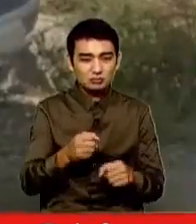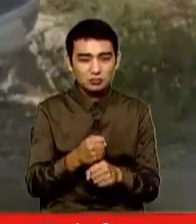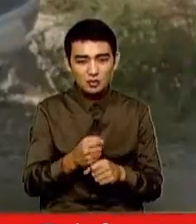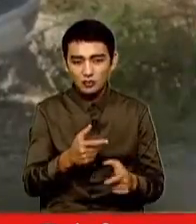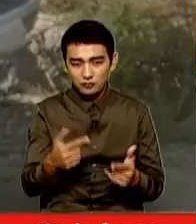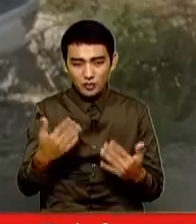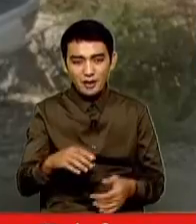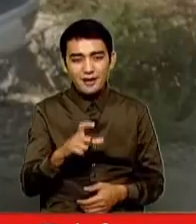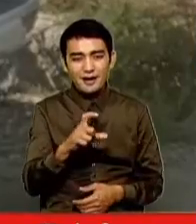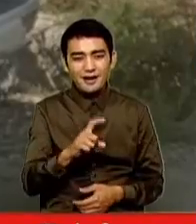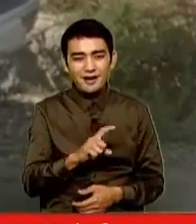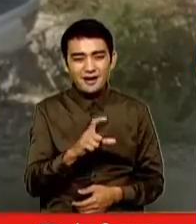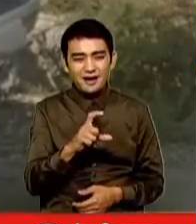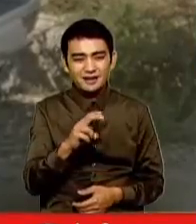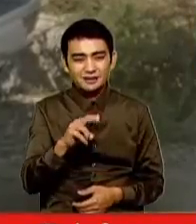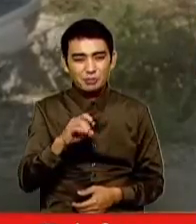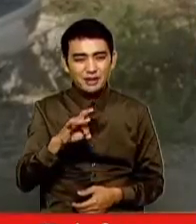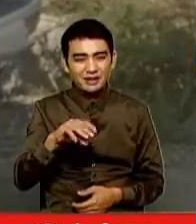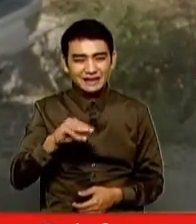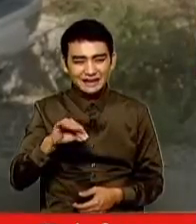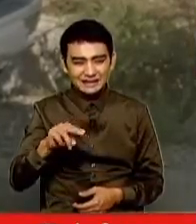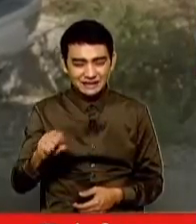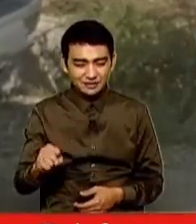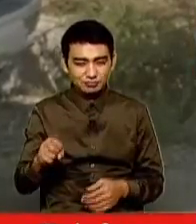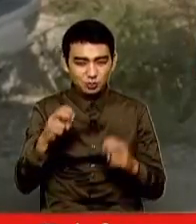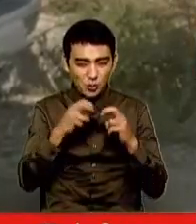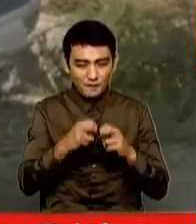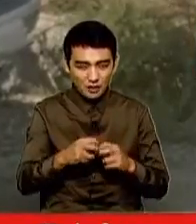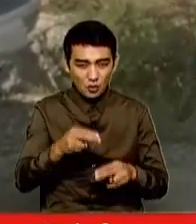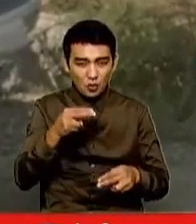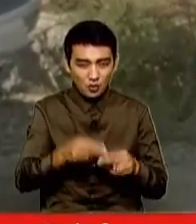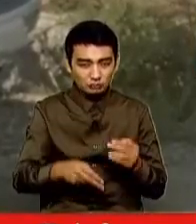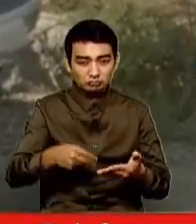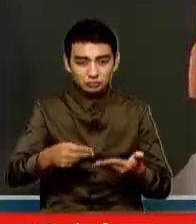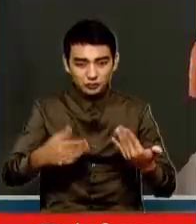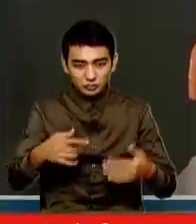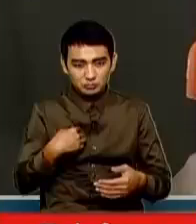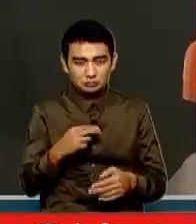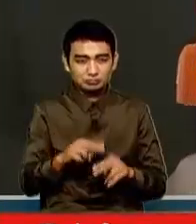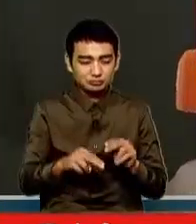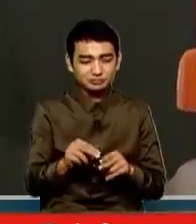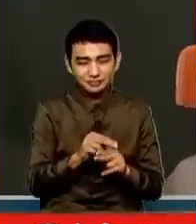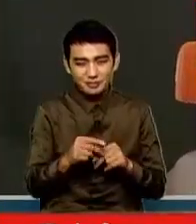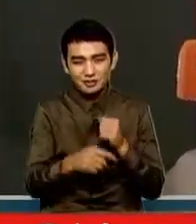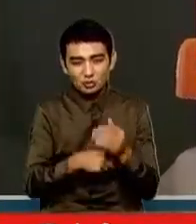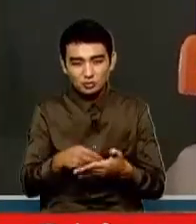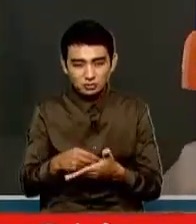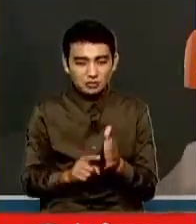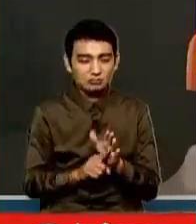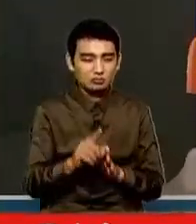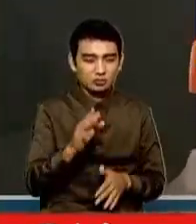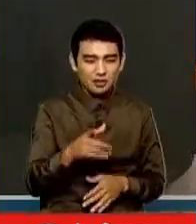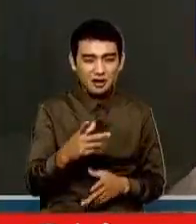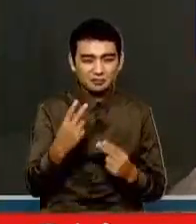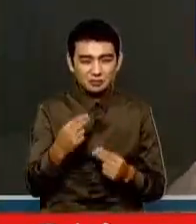экспертиге кіргізіп, экспертизінің оң қорытындысын алғаннан кейін құрылыс монтаж жұмыстарын бастайды. Бірақ шенеуніктердің уәдесінен